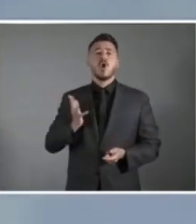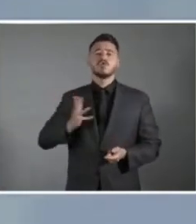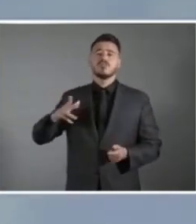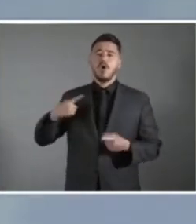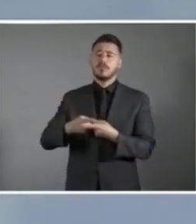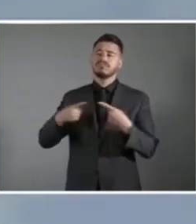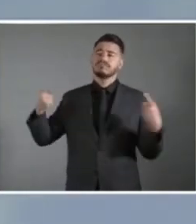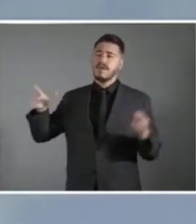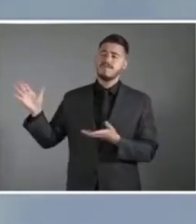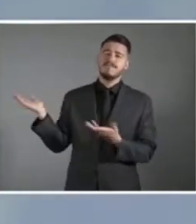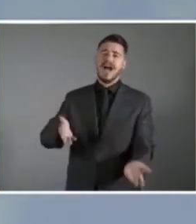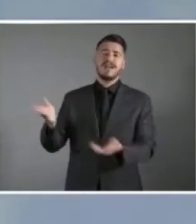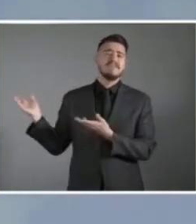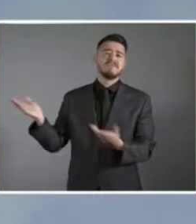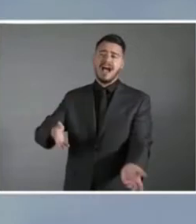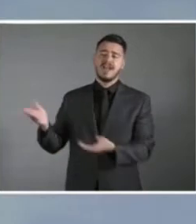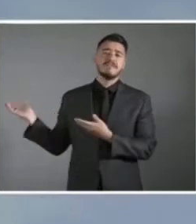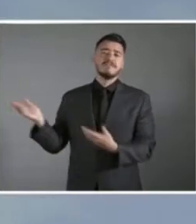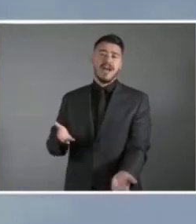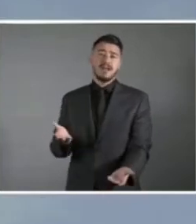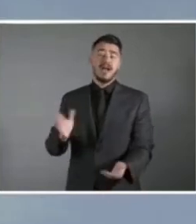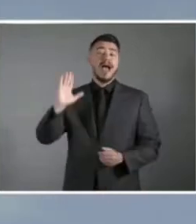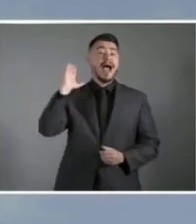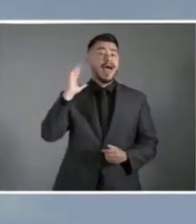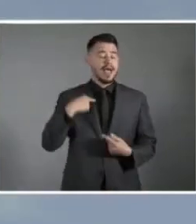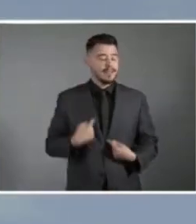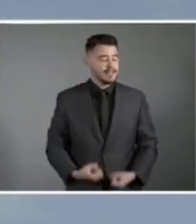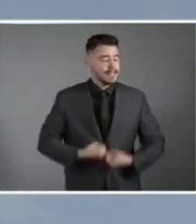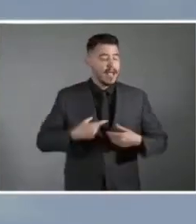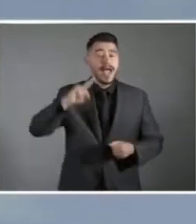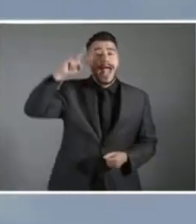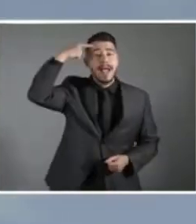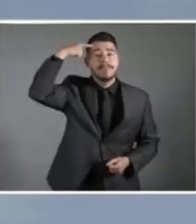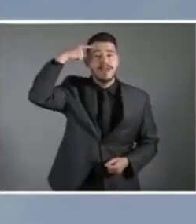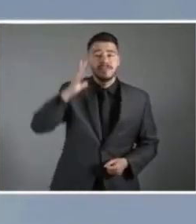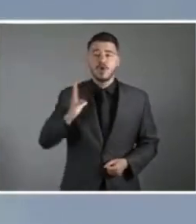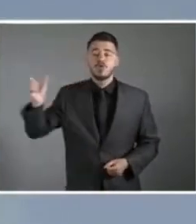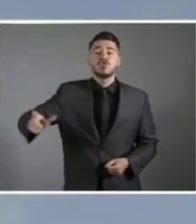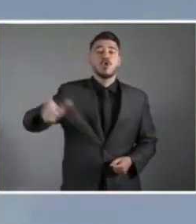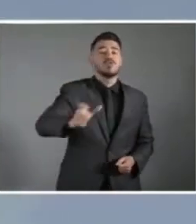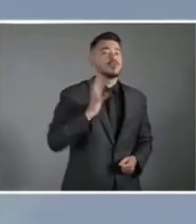Διασποράς που δακρύζει με τον εθνικό μας ύμνο και διαπρέπει σε κάθε γωνιά της γης.